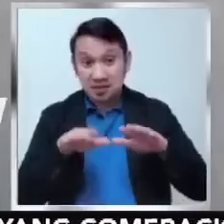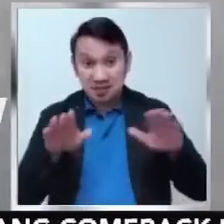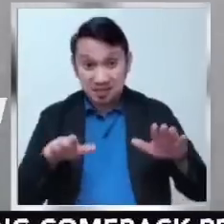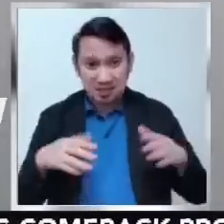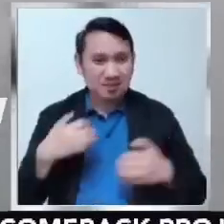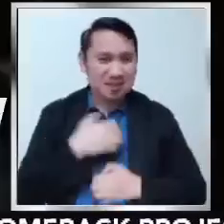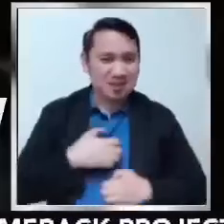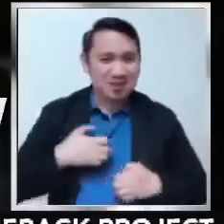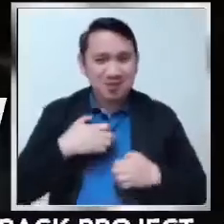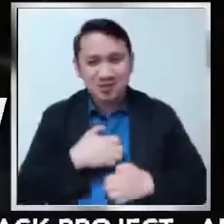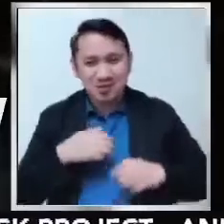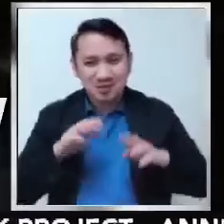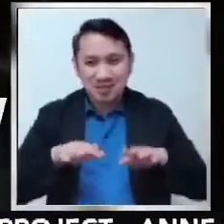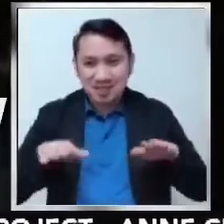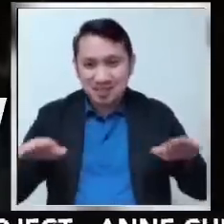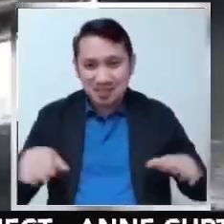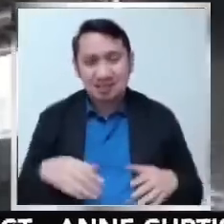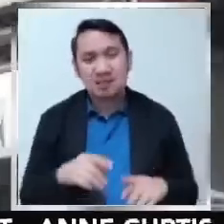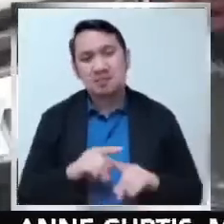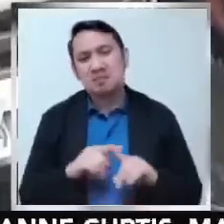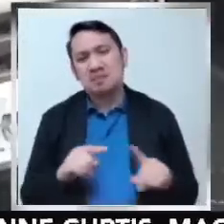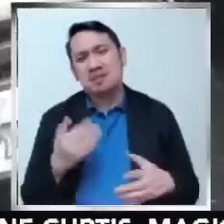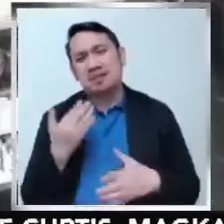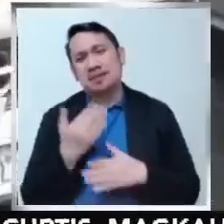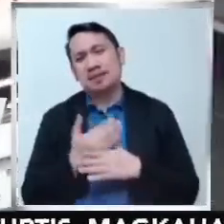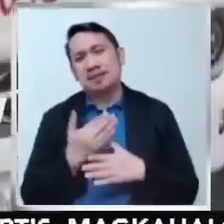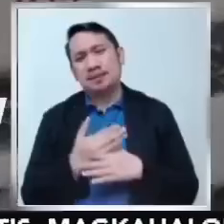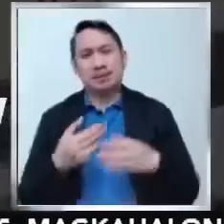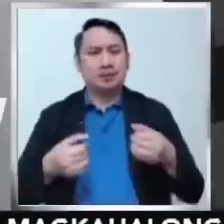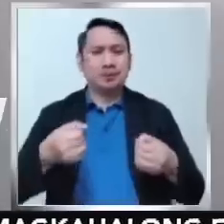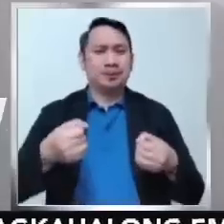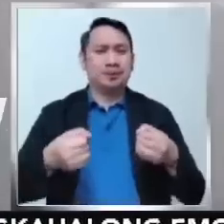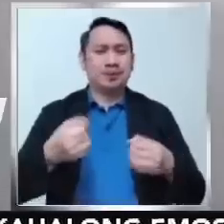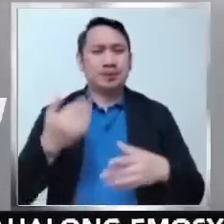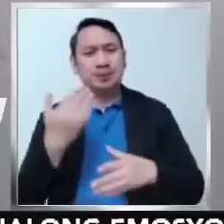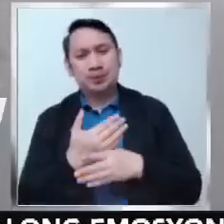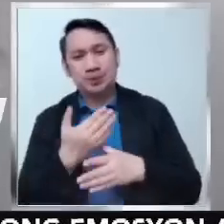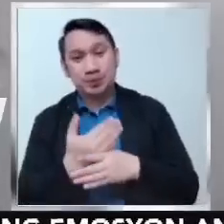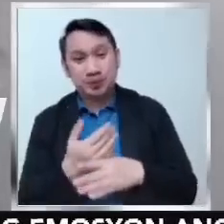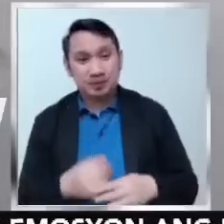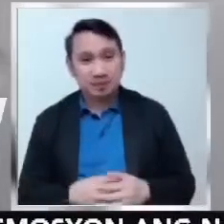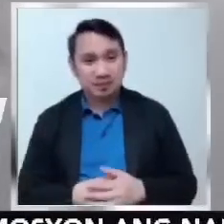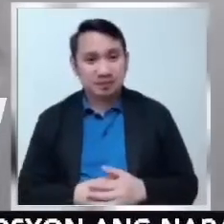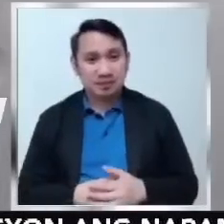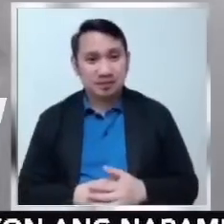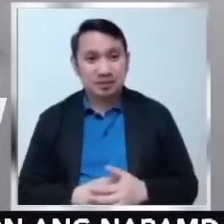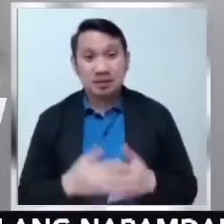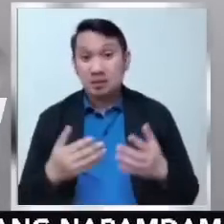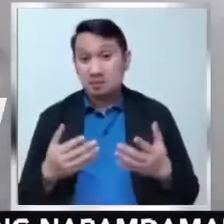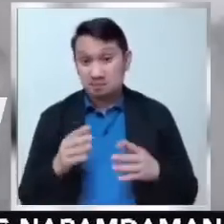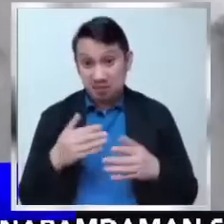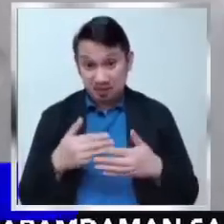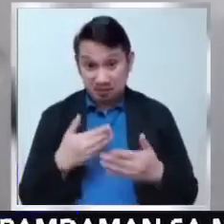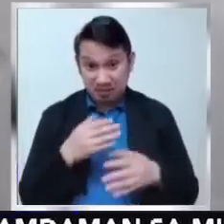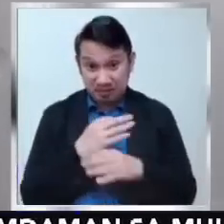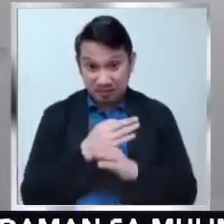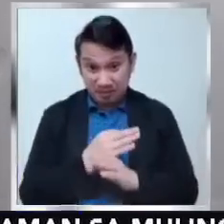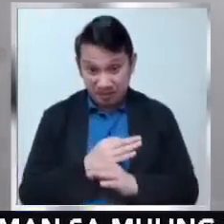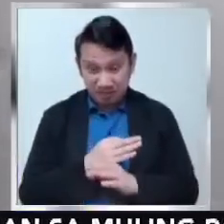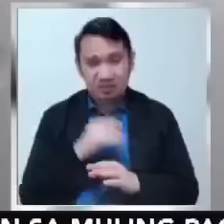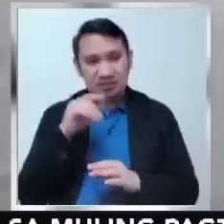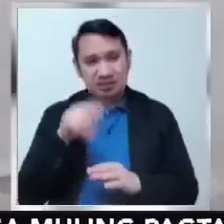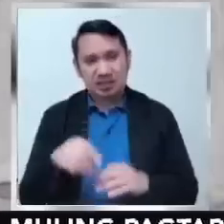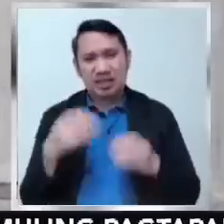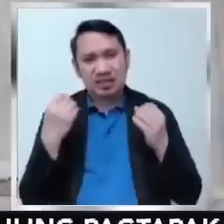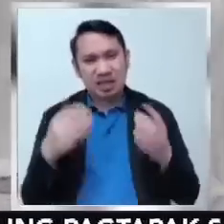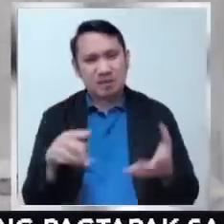paliligo, abala naman ito sa mga motorista. At bago tuloy ang nakumpuni, libo-libong litro ng tubig muna ang